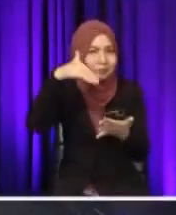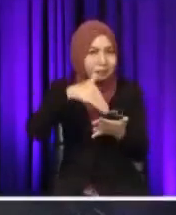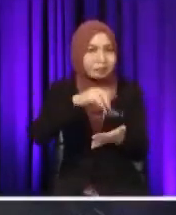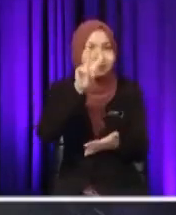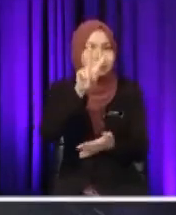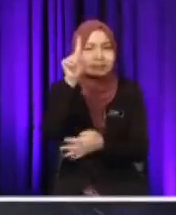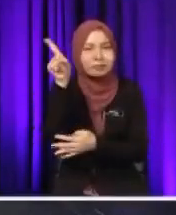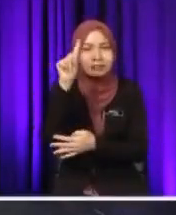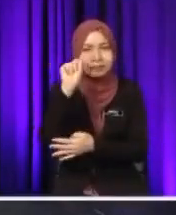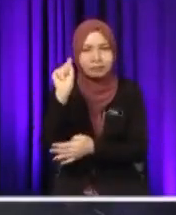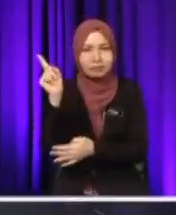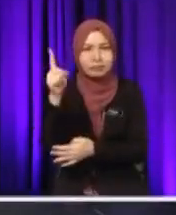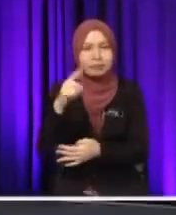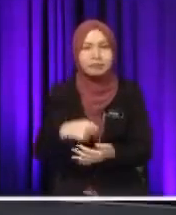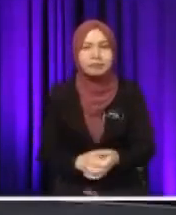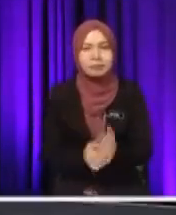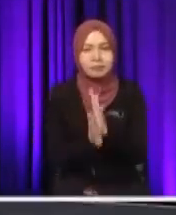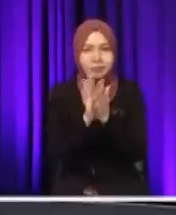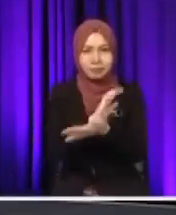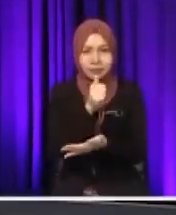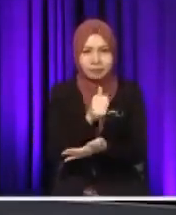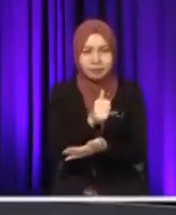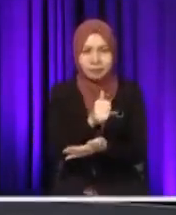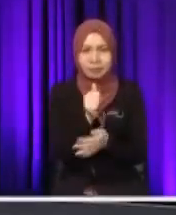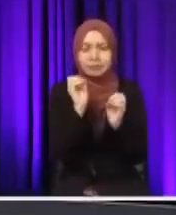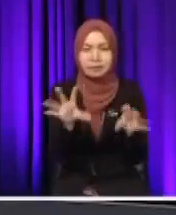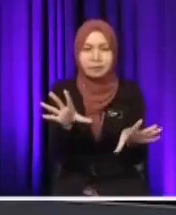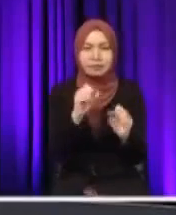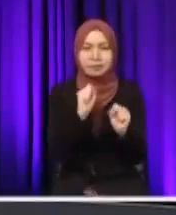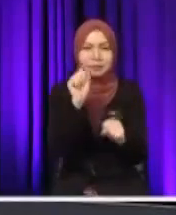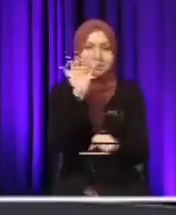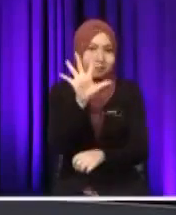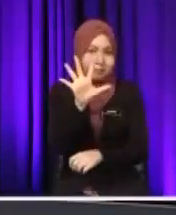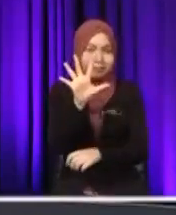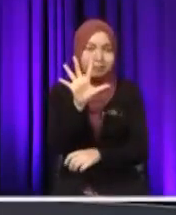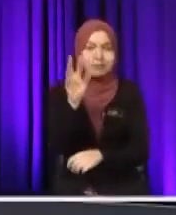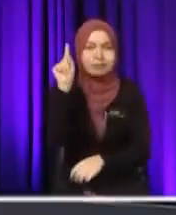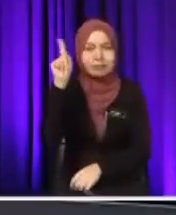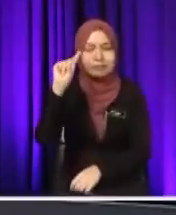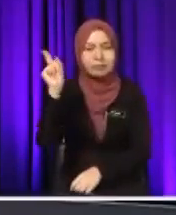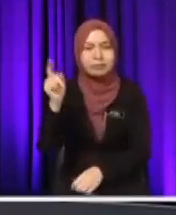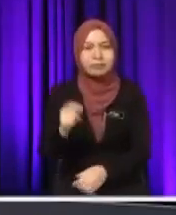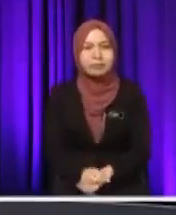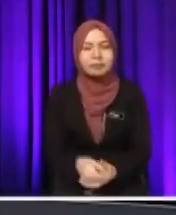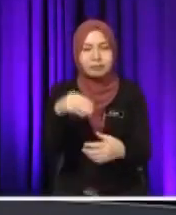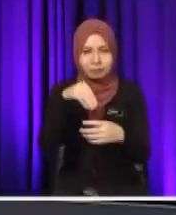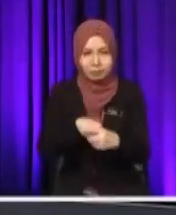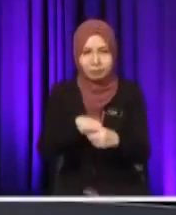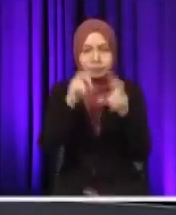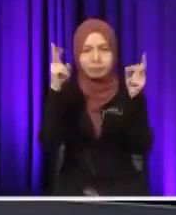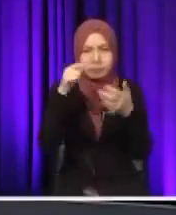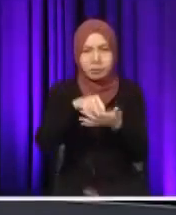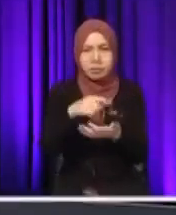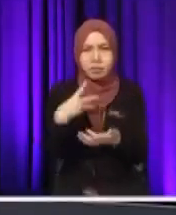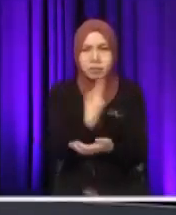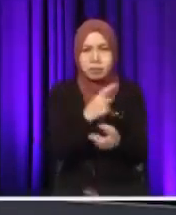dua bintang lah dapat terus. Dapat dua bintang. Okey, jadi Chris dapat lima bintang dapat untuk segmen lima ini. Dapat untuk segmen ini. Baiklah, dan dalam segmen ini kita telah pun belajar empat